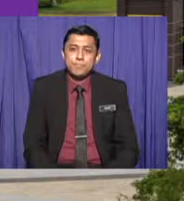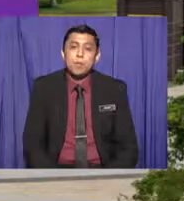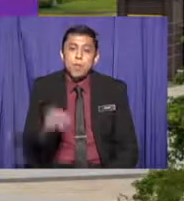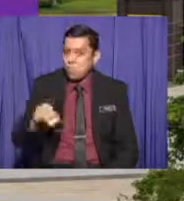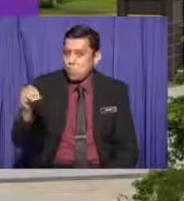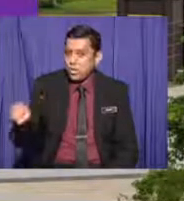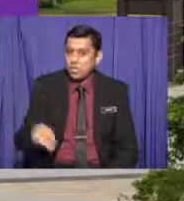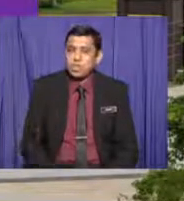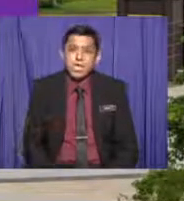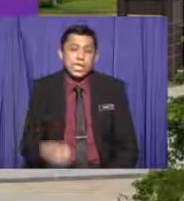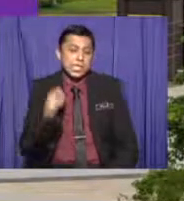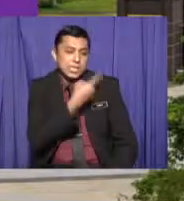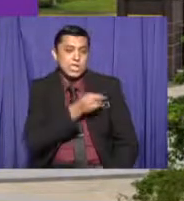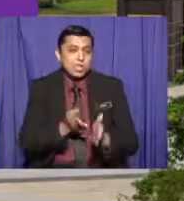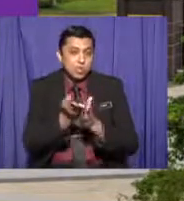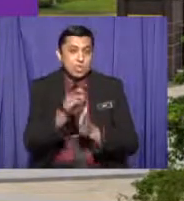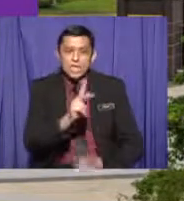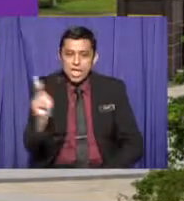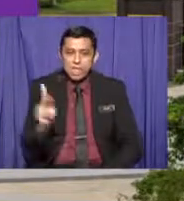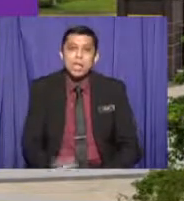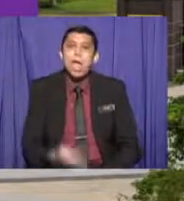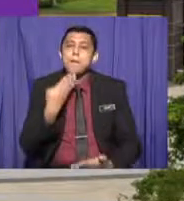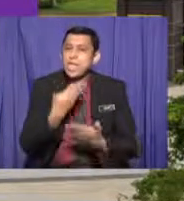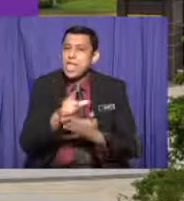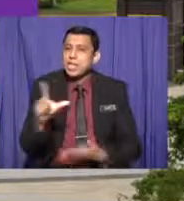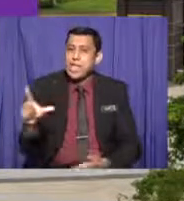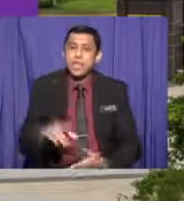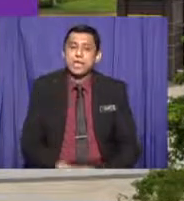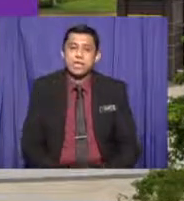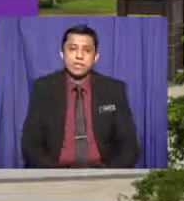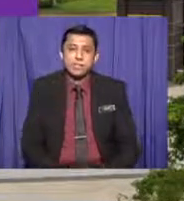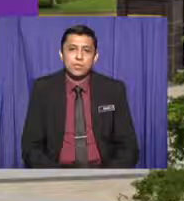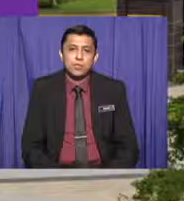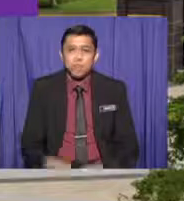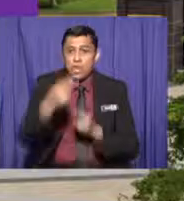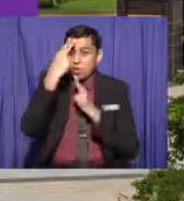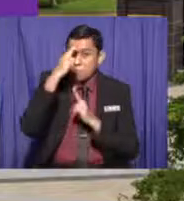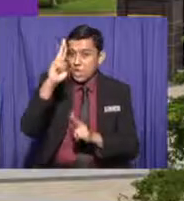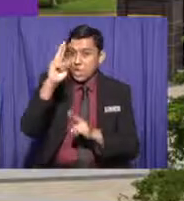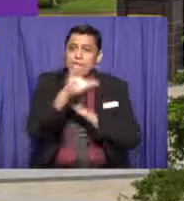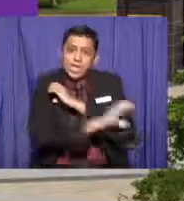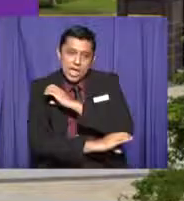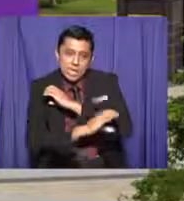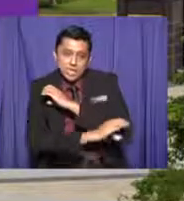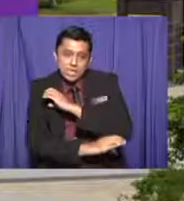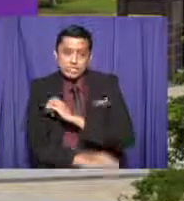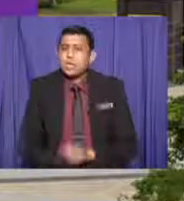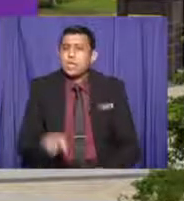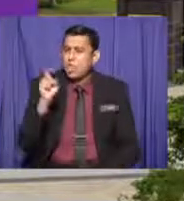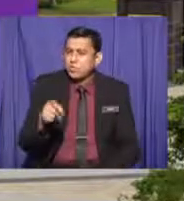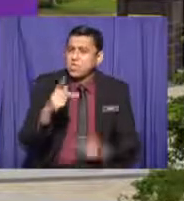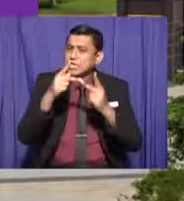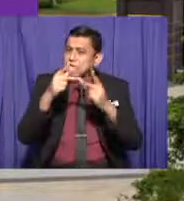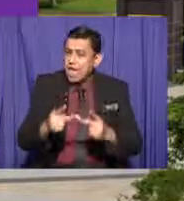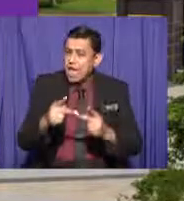Murid-murid, boleh kita teruskan? Baiklah. Kedaulatan negara harus